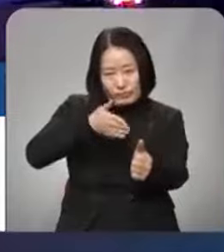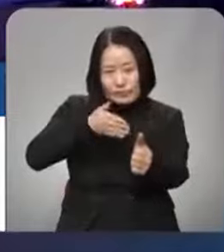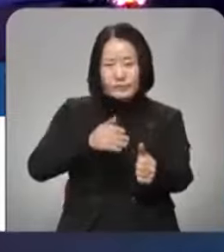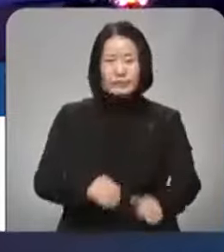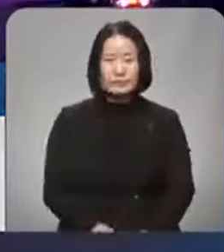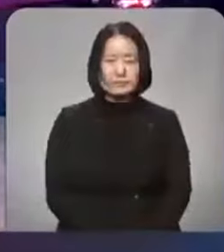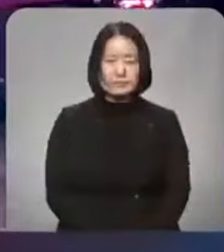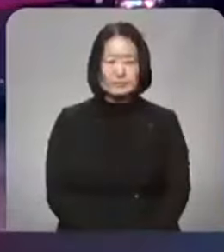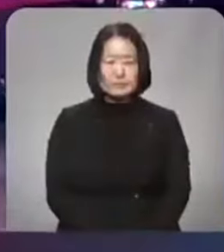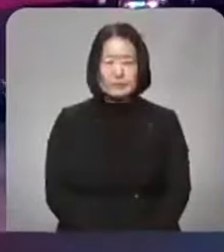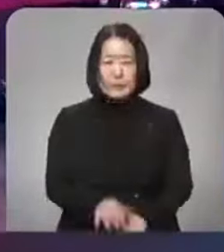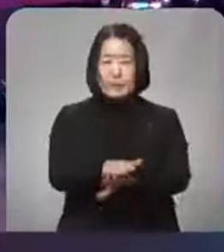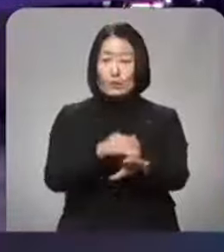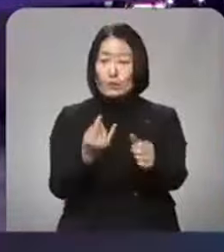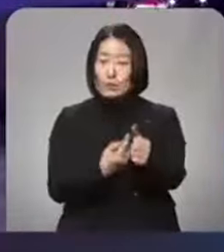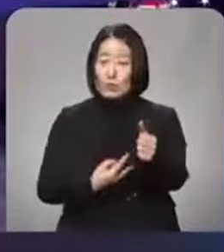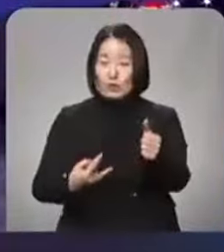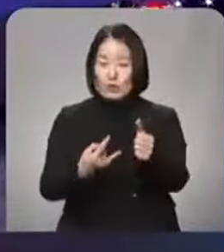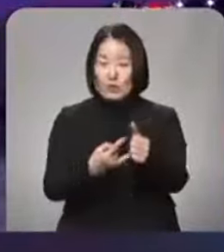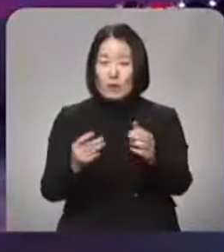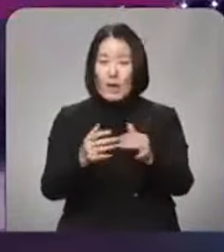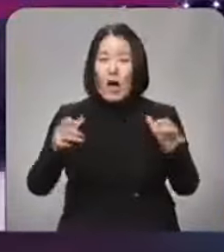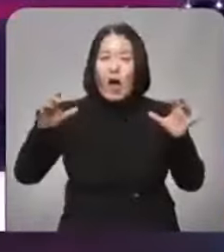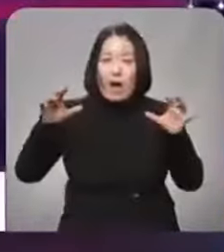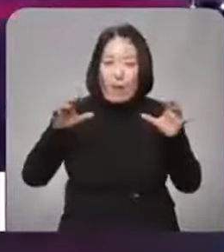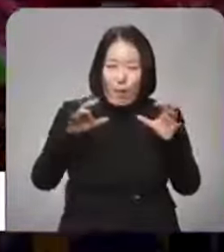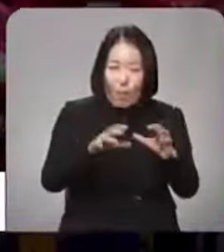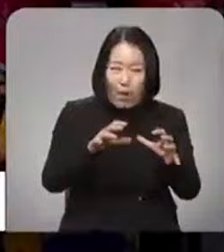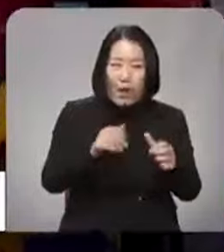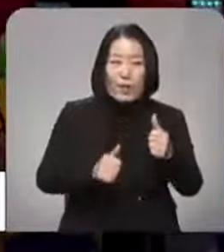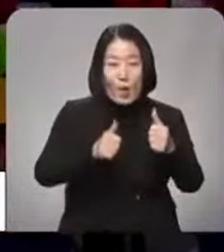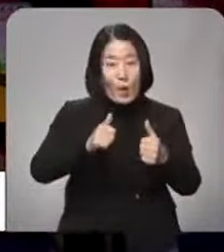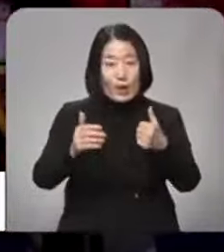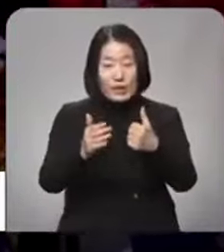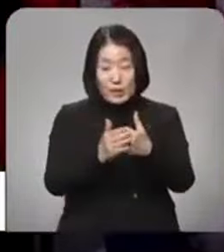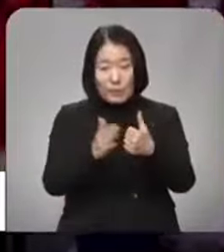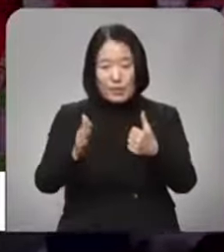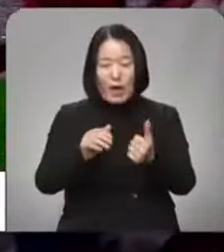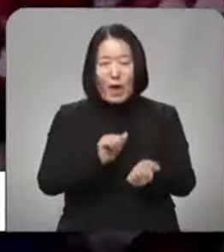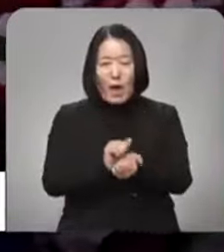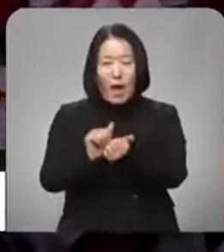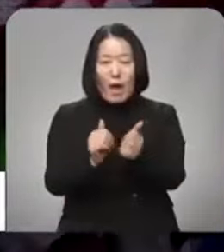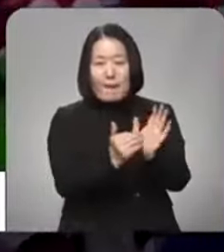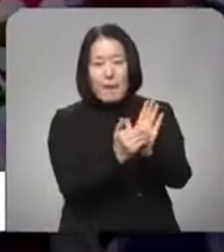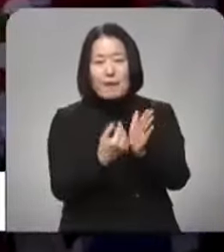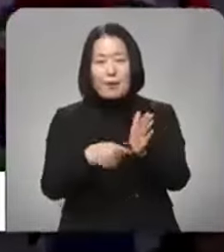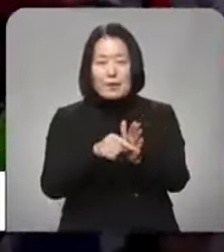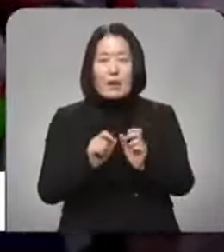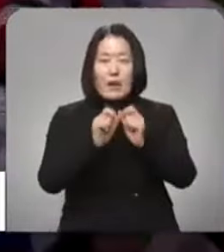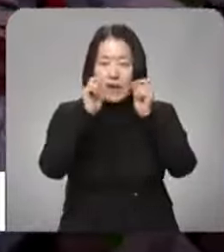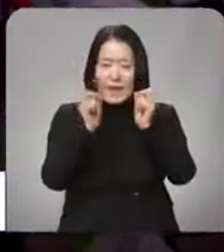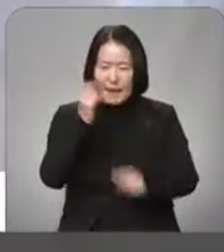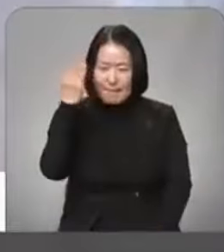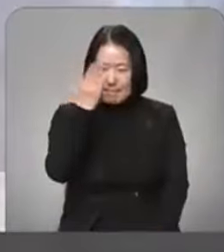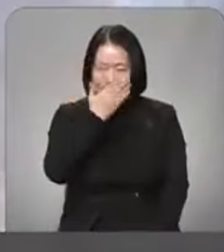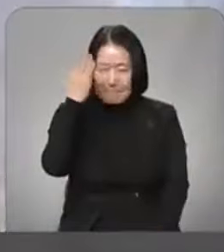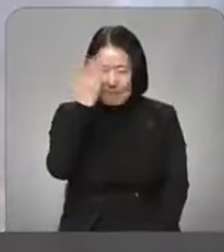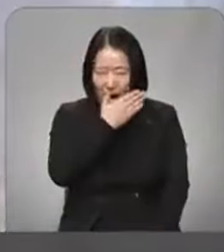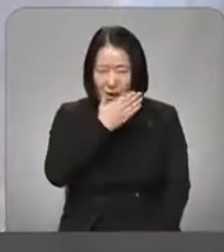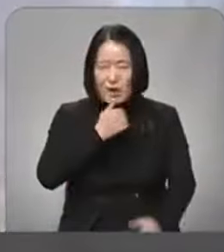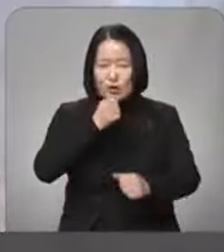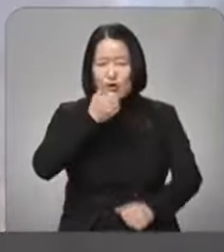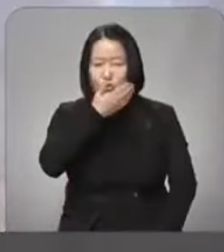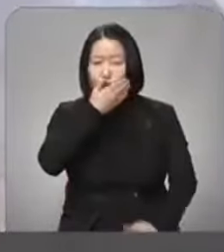해주십시오. 조직위는 대규모 인원이 모이는 대회인 만큼 감염병 예방을 위해 개인 위생수칙 준수가